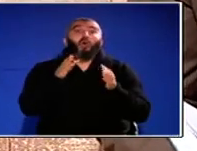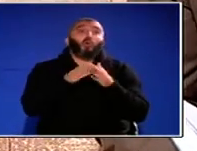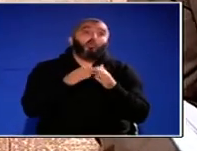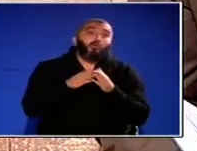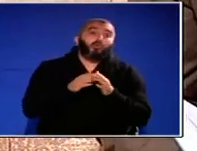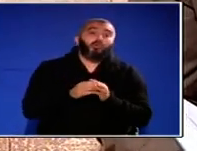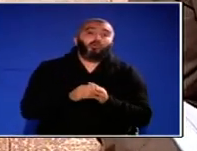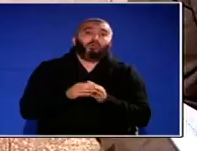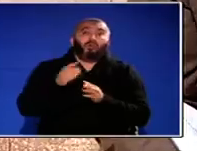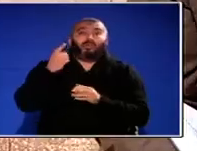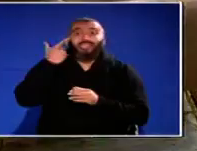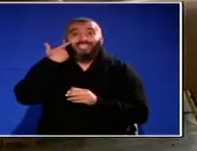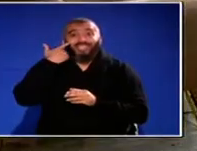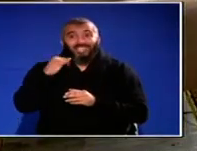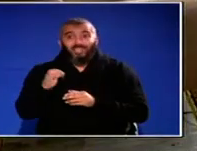العمدي